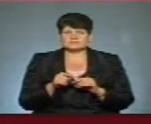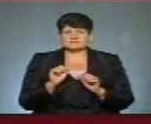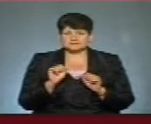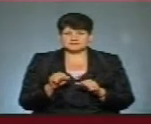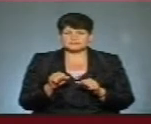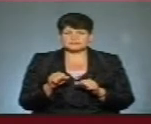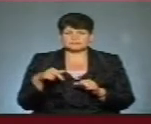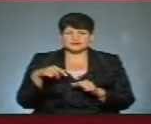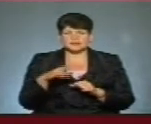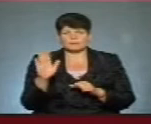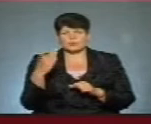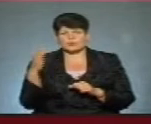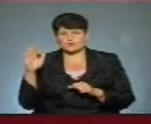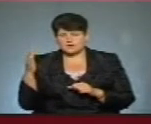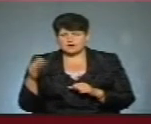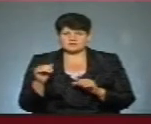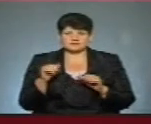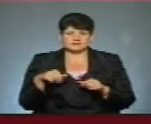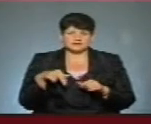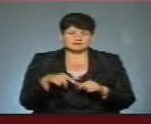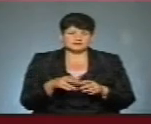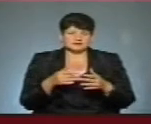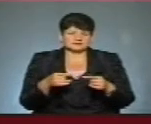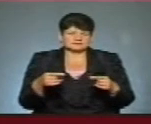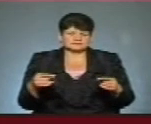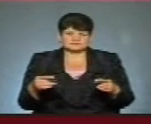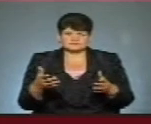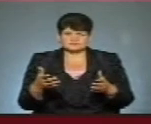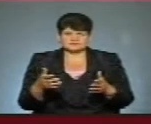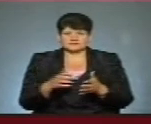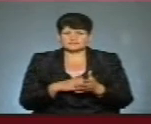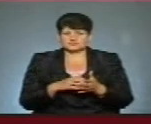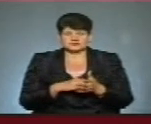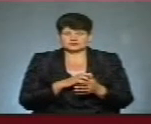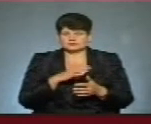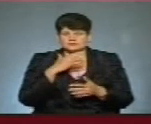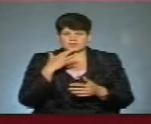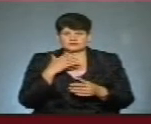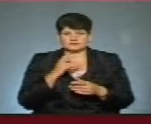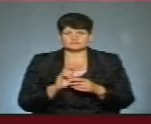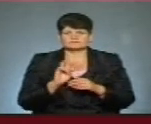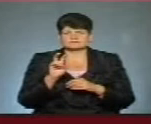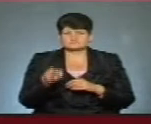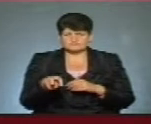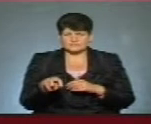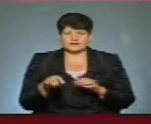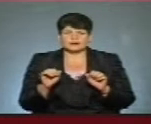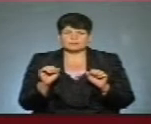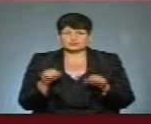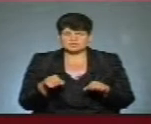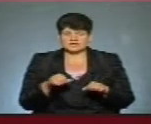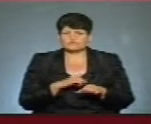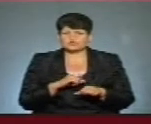міг піти. Ну, багато причин, які могли бути, що він хотів вийти за межі. Він, можливо, і